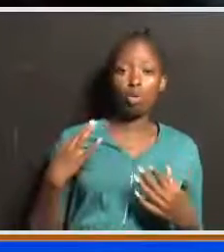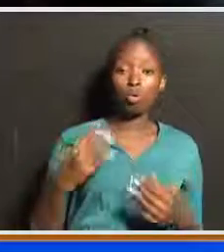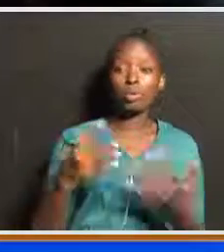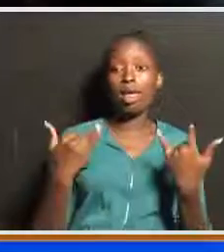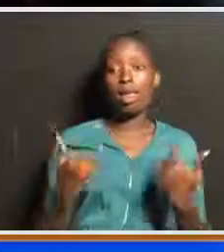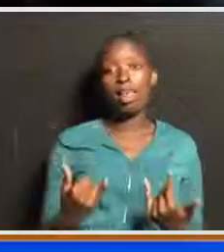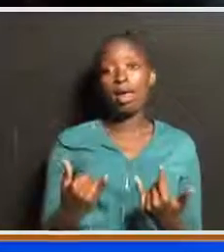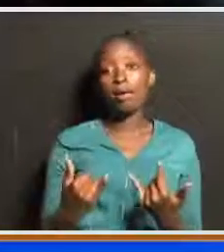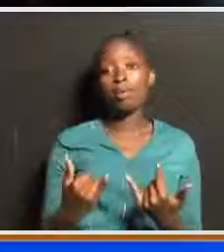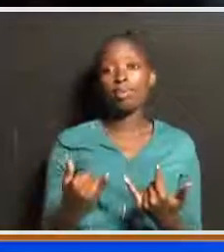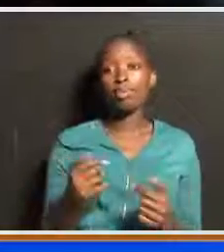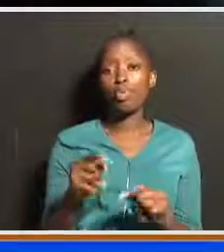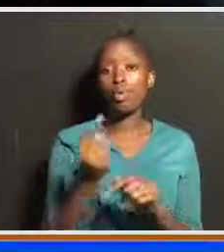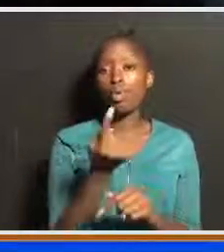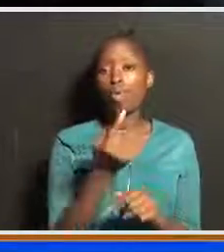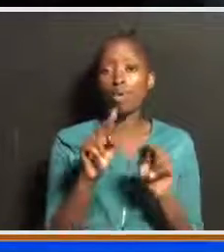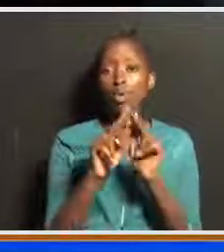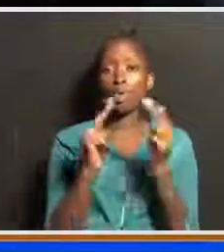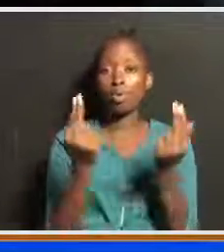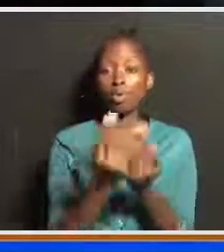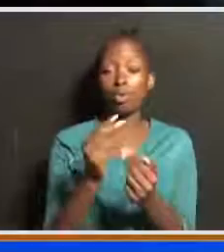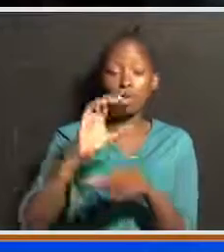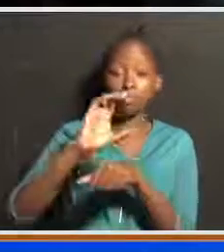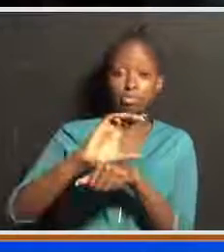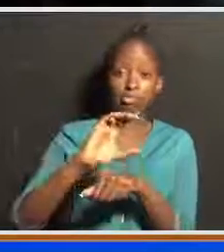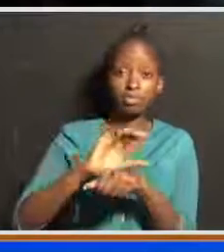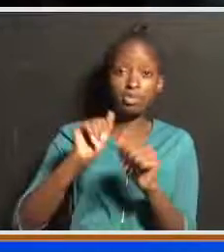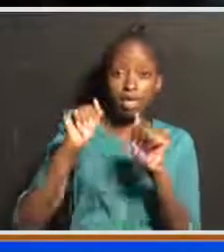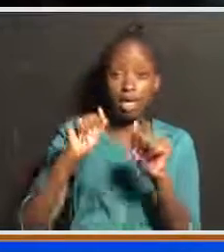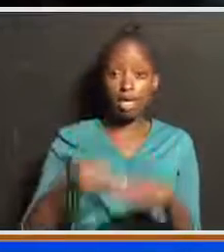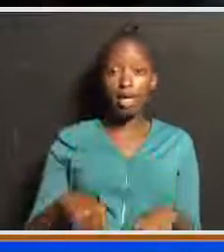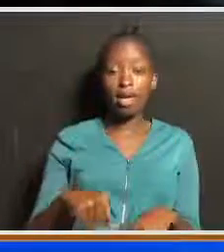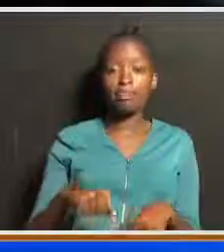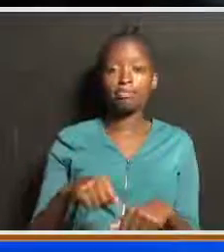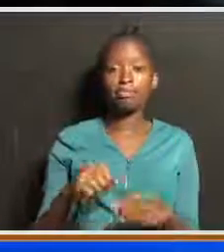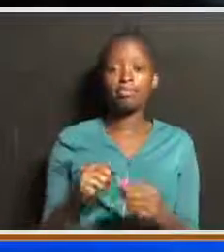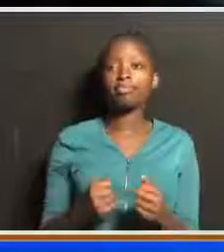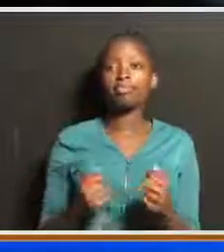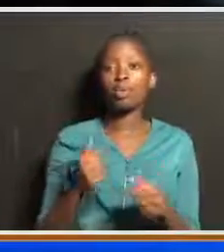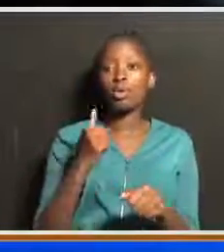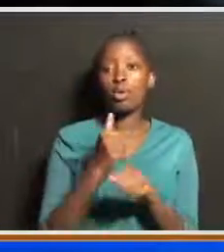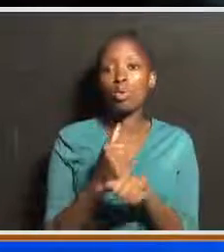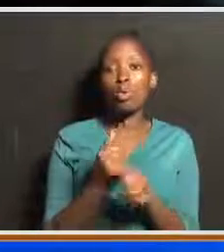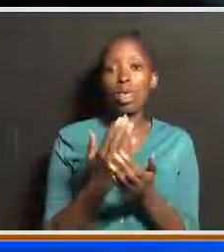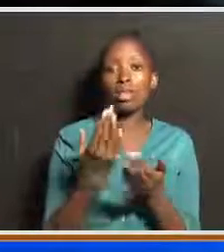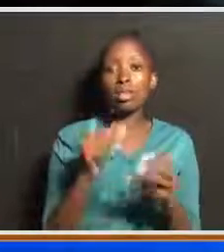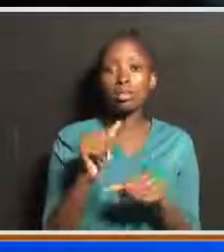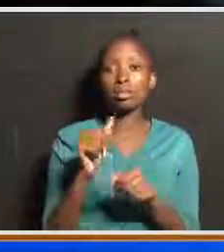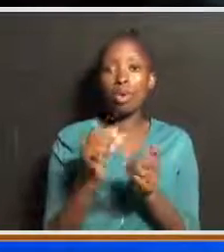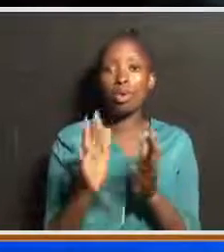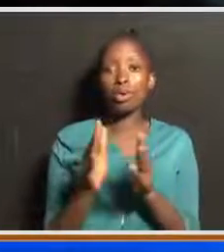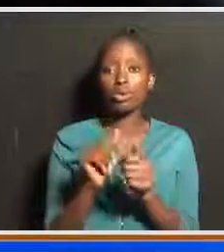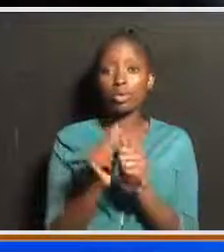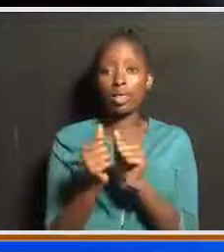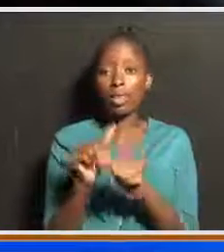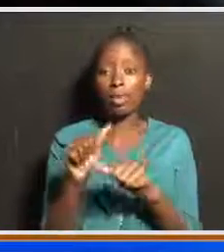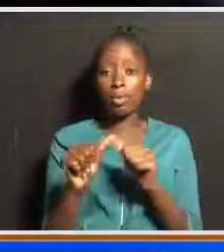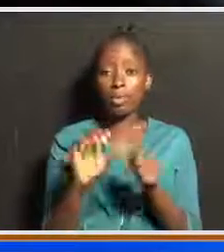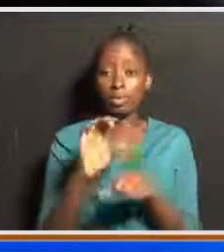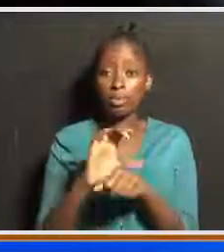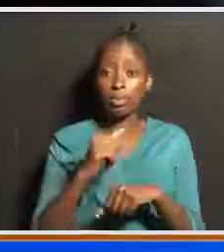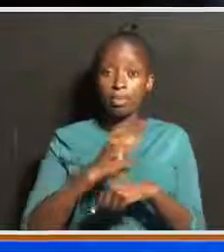makanisa unaweza kudhibiti kanisa na kuhakikisha kwamba kanisa hili linafanya kulingana na vile haki